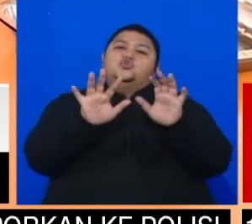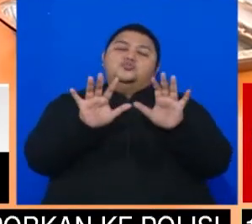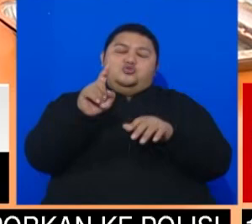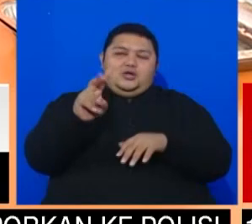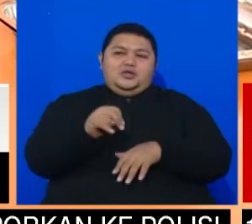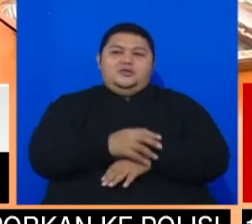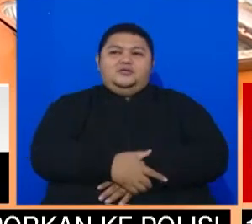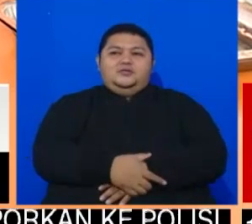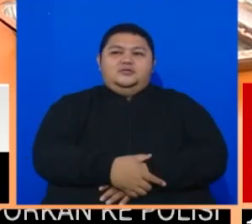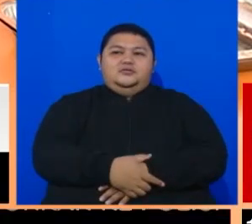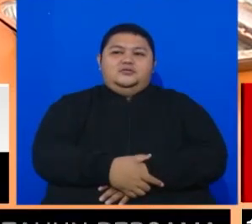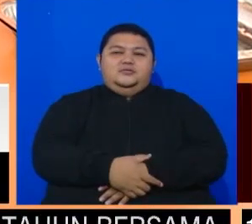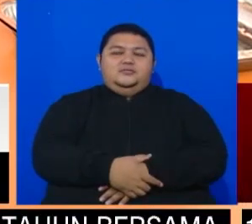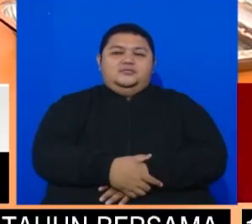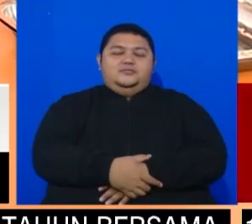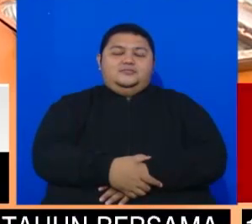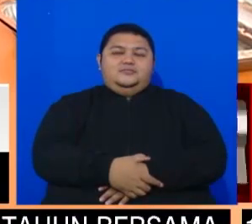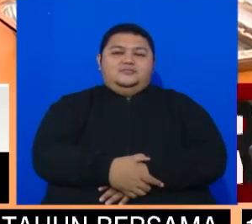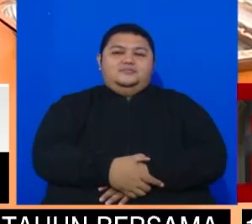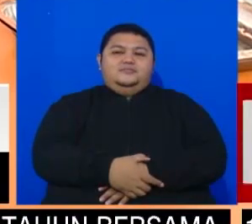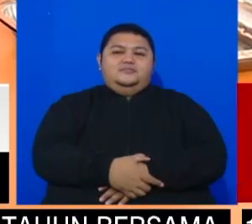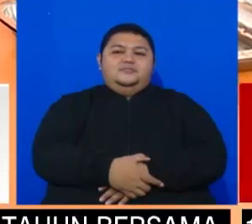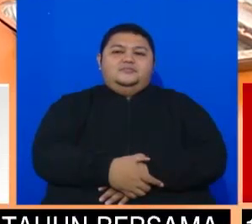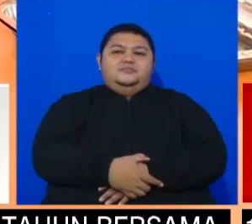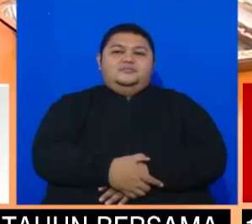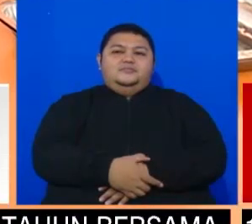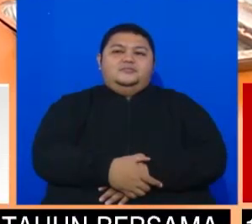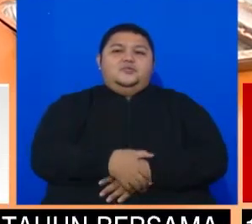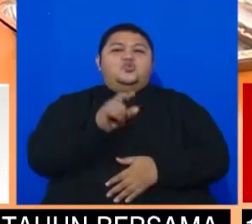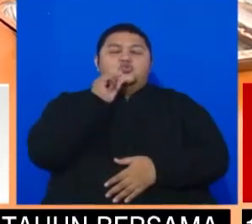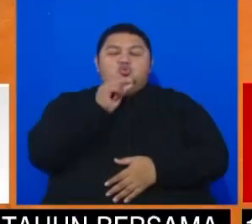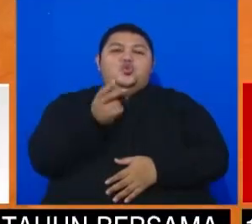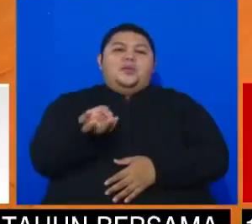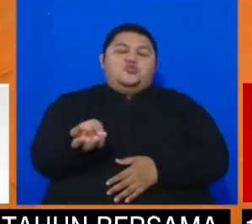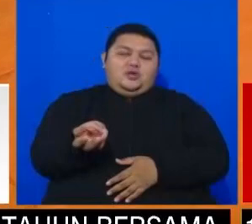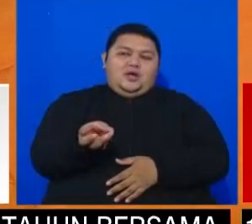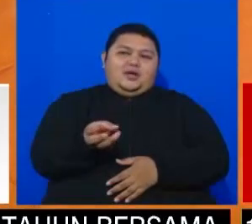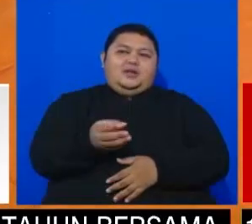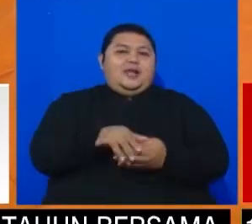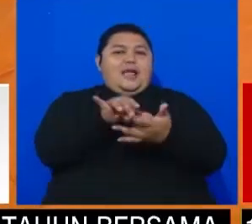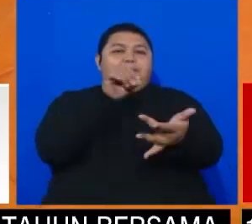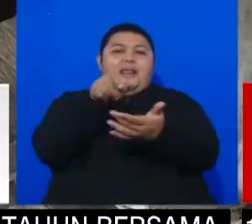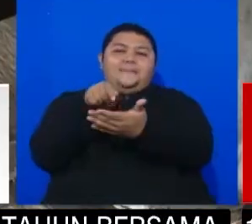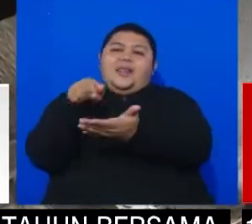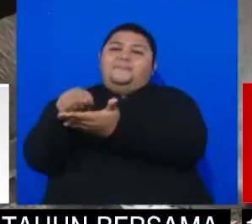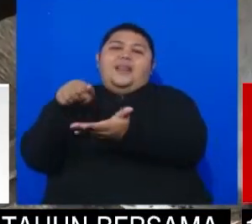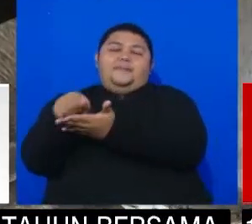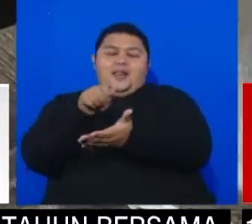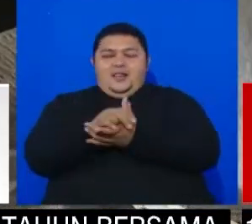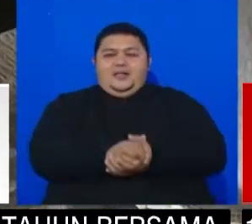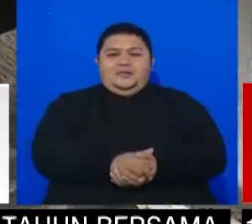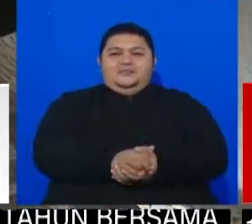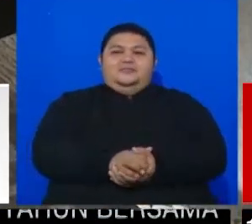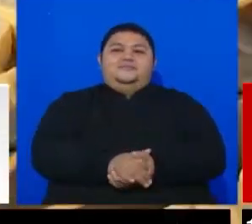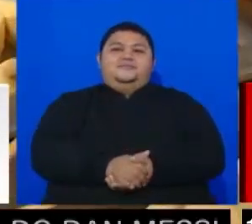Ada 9 sampai 10 tempat lagi yang kemudian akan kita susun. Jadi ini untuk memudahkan para pelanggan yang datang tinggal ambil, tinggal pilih. Ya tentu saja